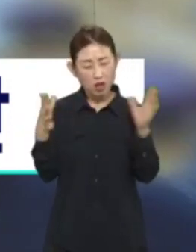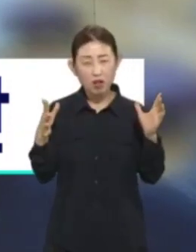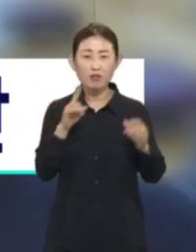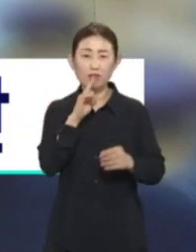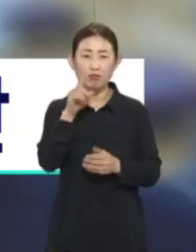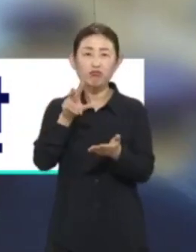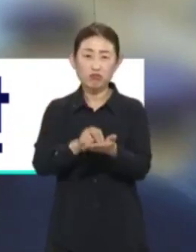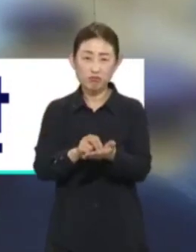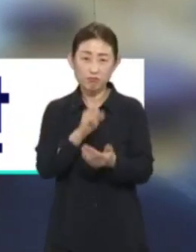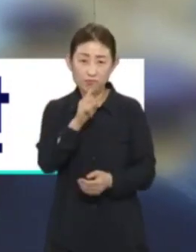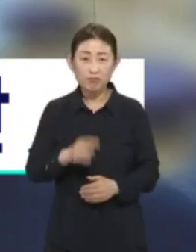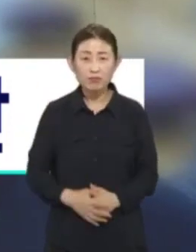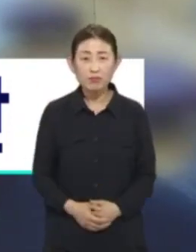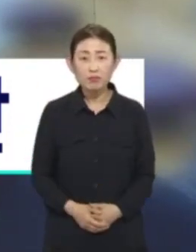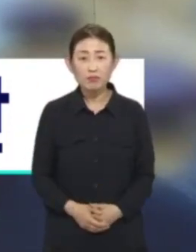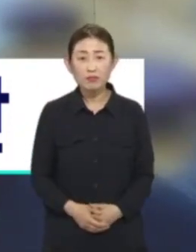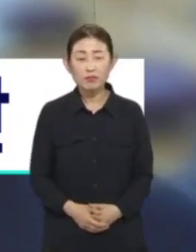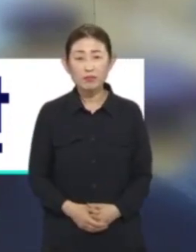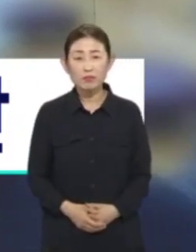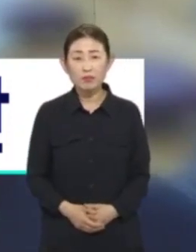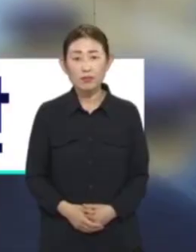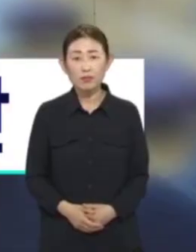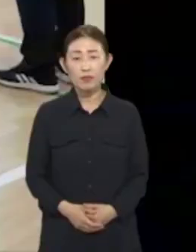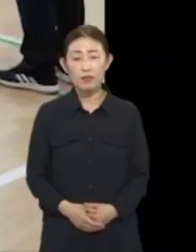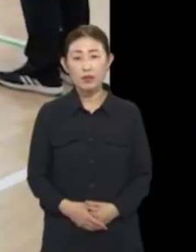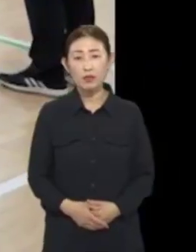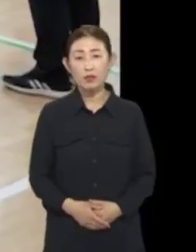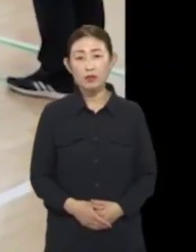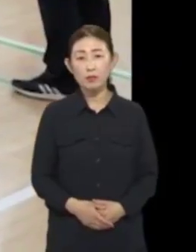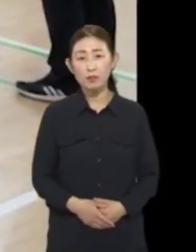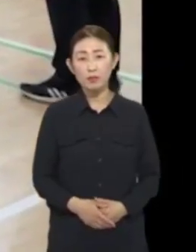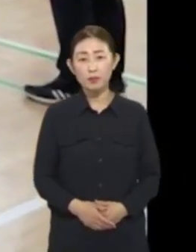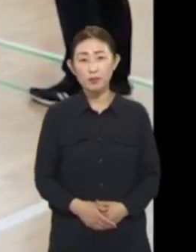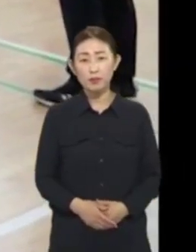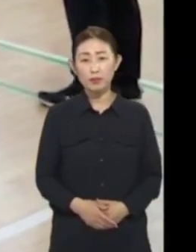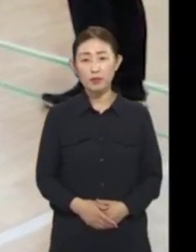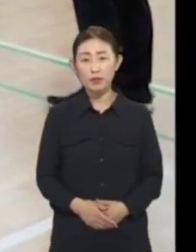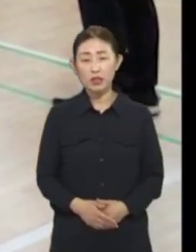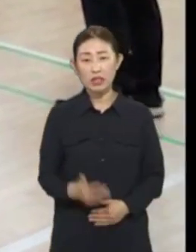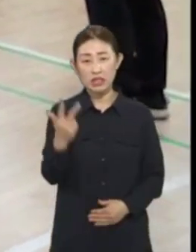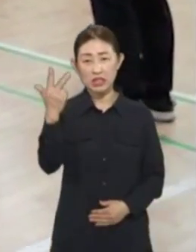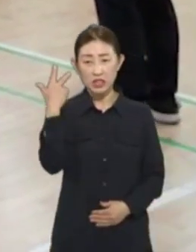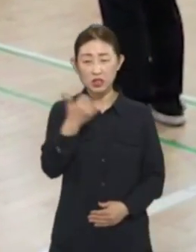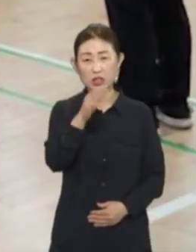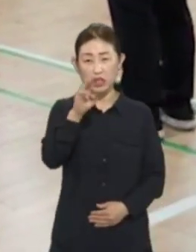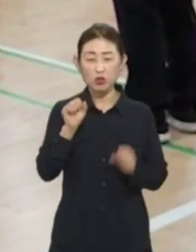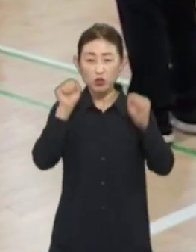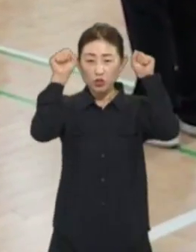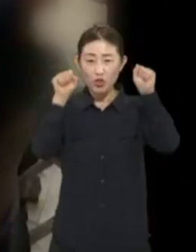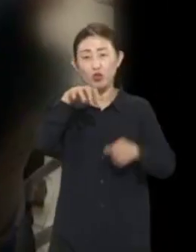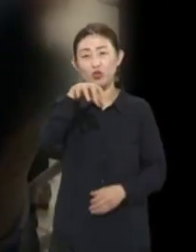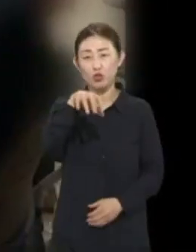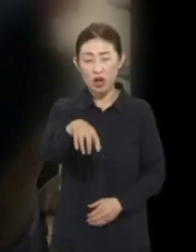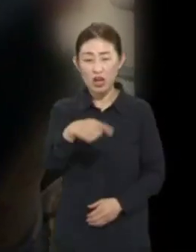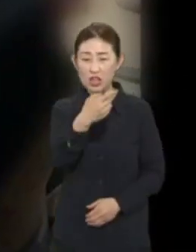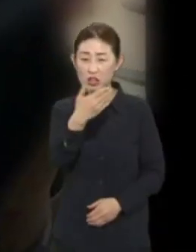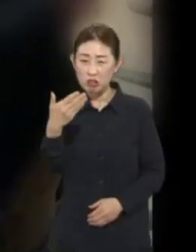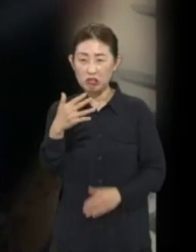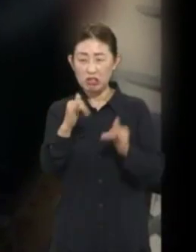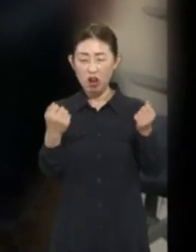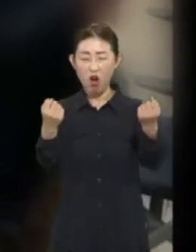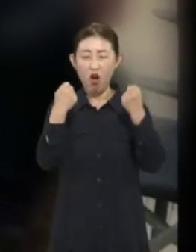있습니다. 김철친 기자가 취재했습니다. 지난주 세종의 한 체육관에서 실시된 소방관